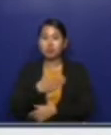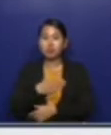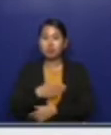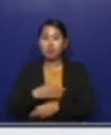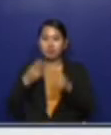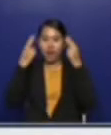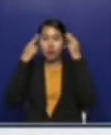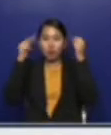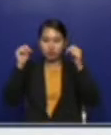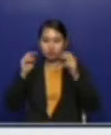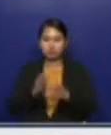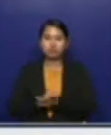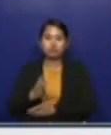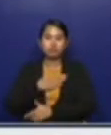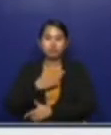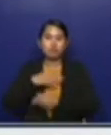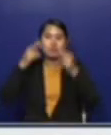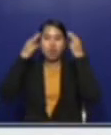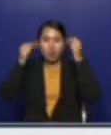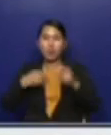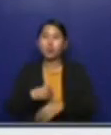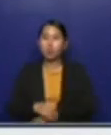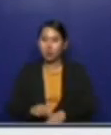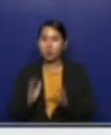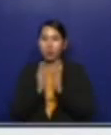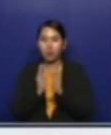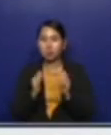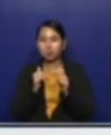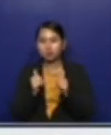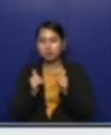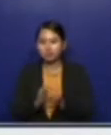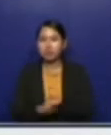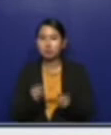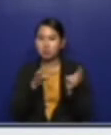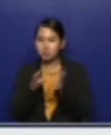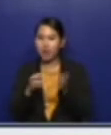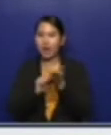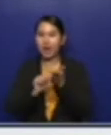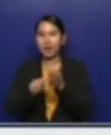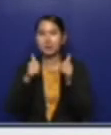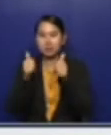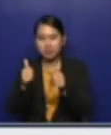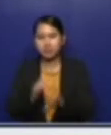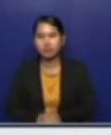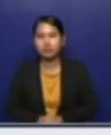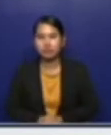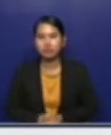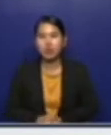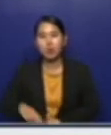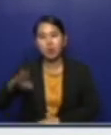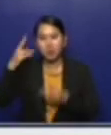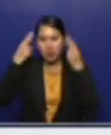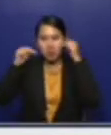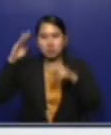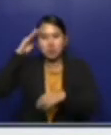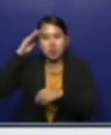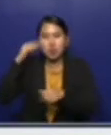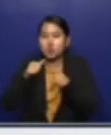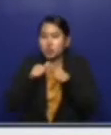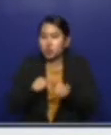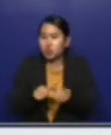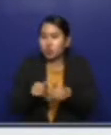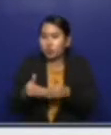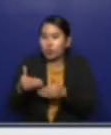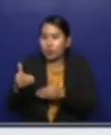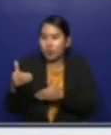านประธานครับผมจะบอกว่าขอบคุณมากที่เสนอทางออกให้ผมประยุทธ์จันทร์โอชาอยู่ต่อได้สบายถ้ามีการเคลื่อน